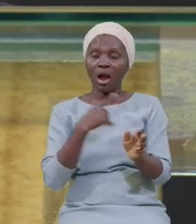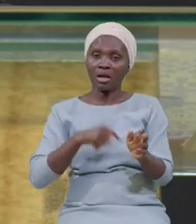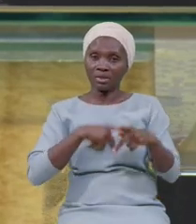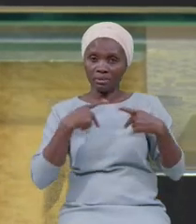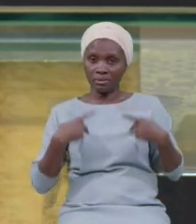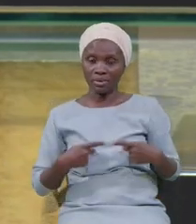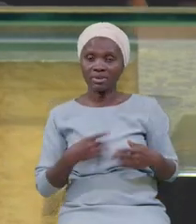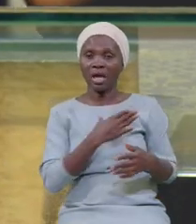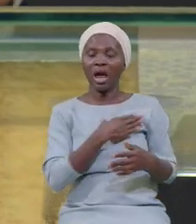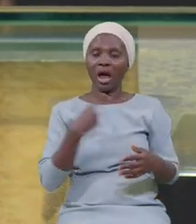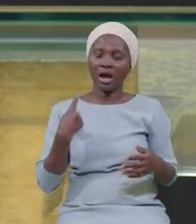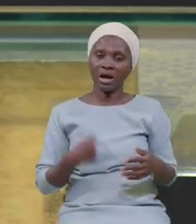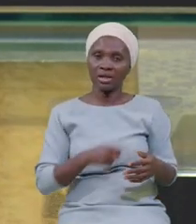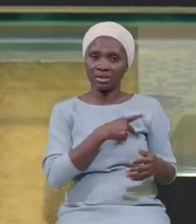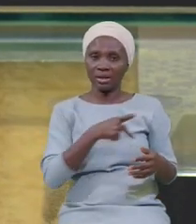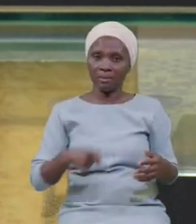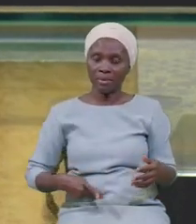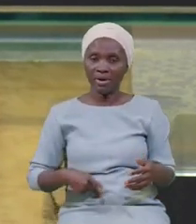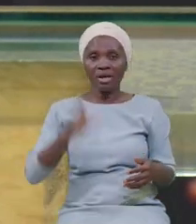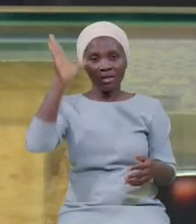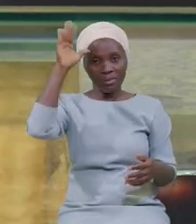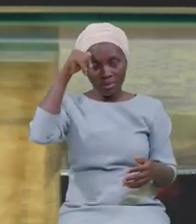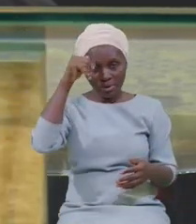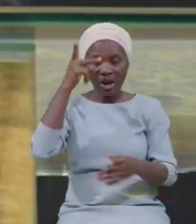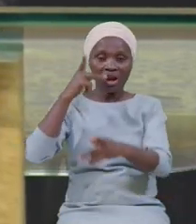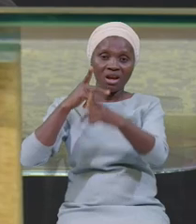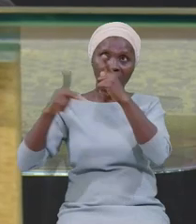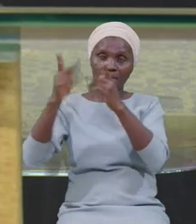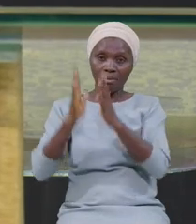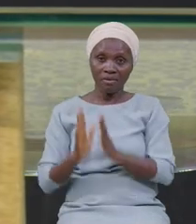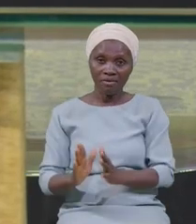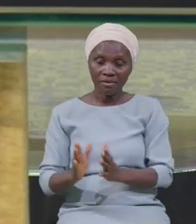repentir. Les prodigues, les fils prodigues, les prophètes,